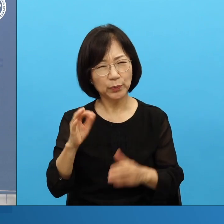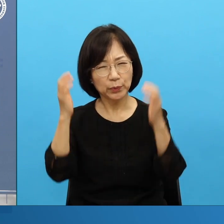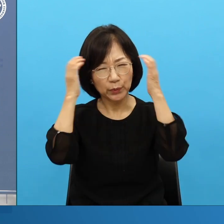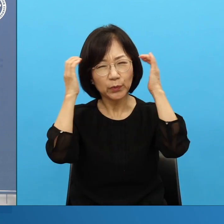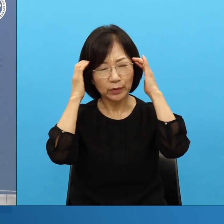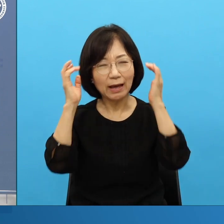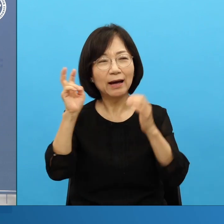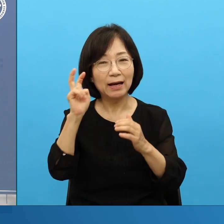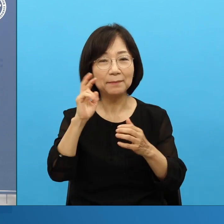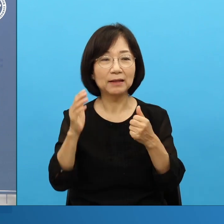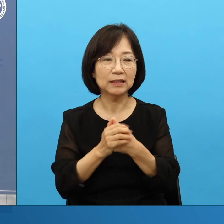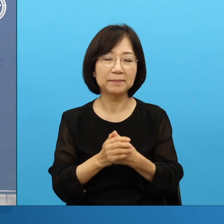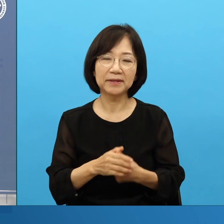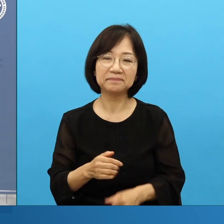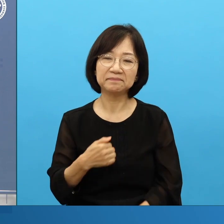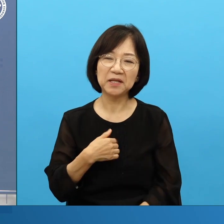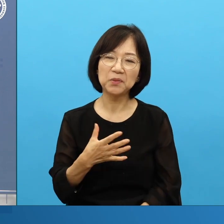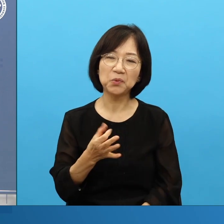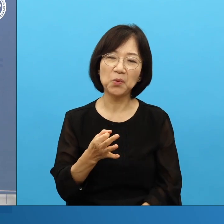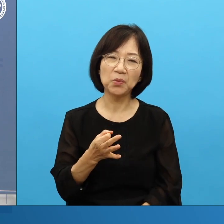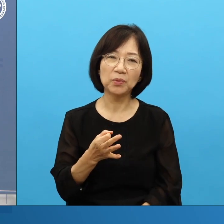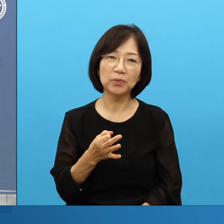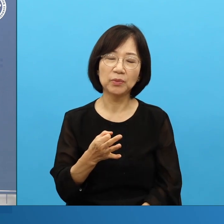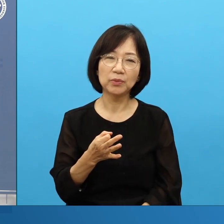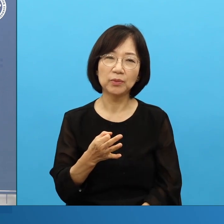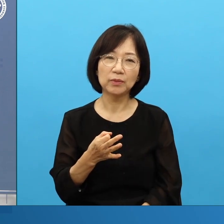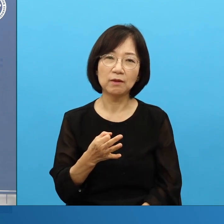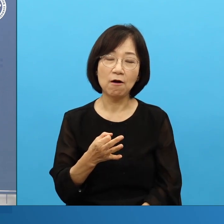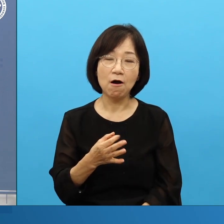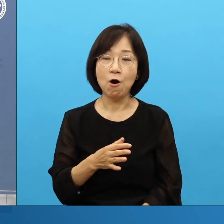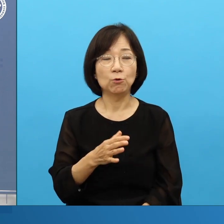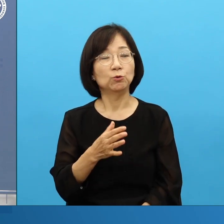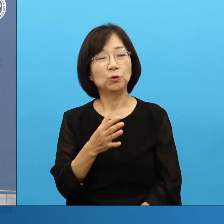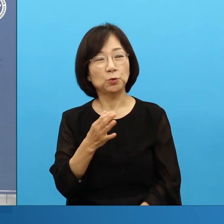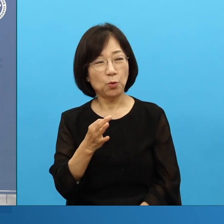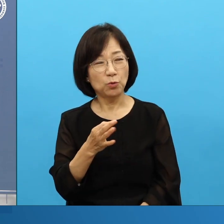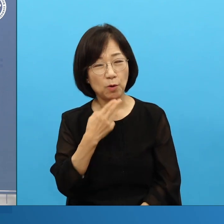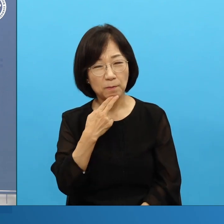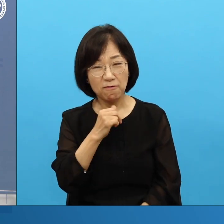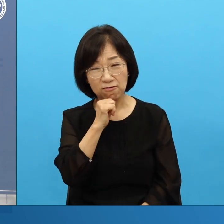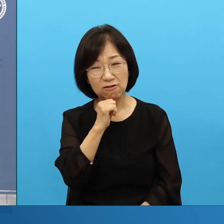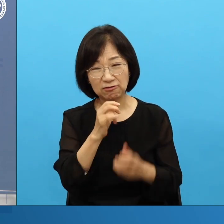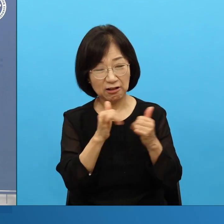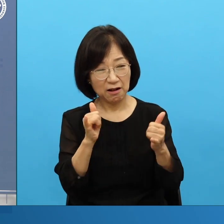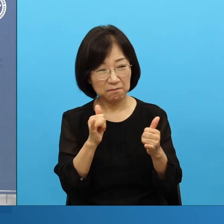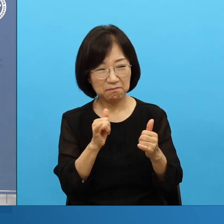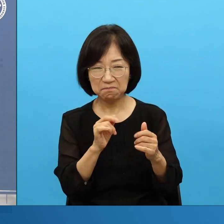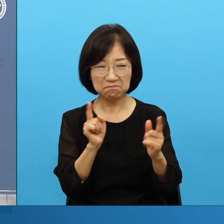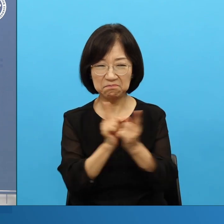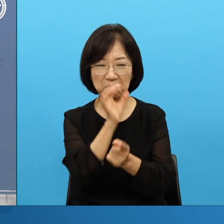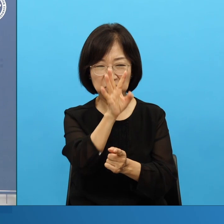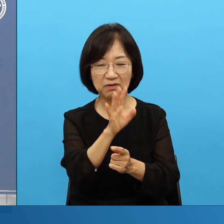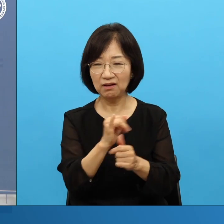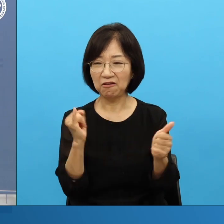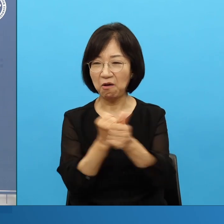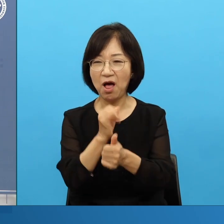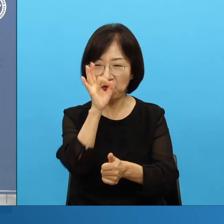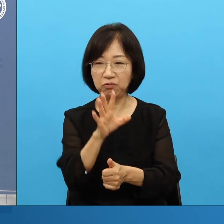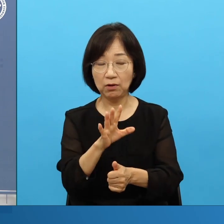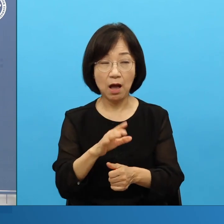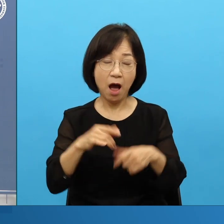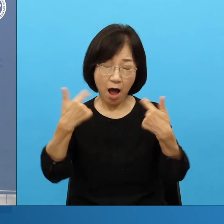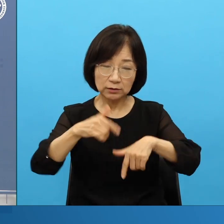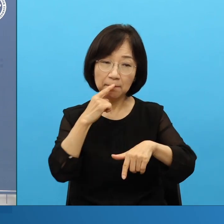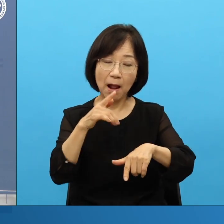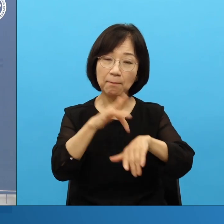so much suffering. 이름 말하면 다 알아. 유명한 진짜 재벌 저 시집 갔어. And if I say the name, you'll know very well. She got married